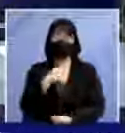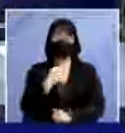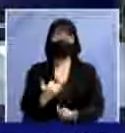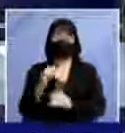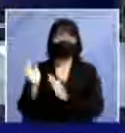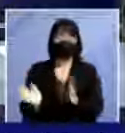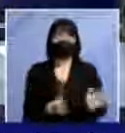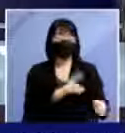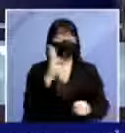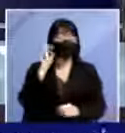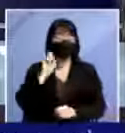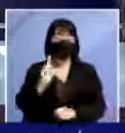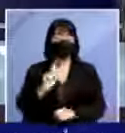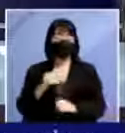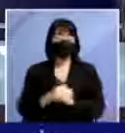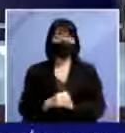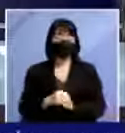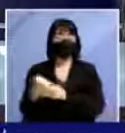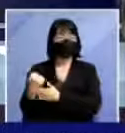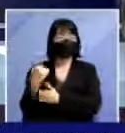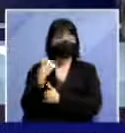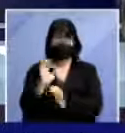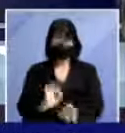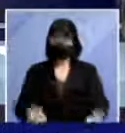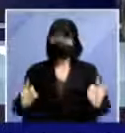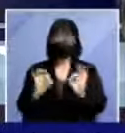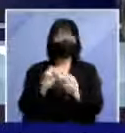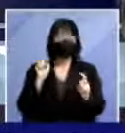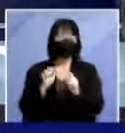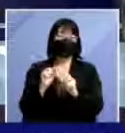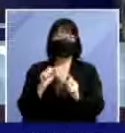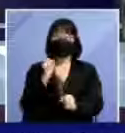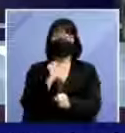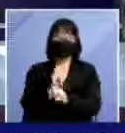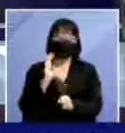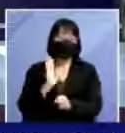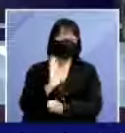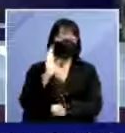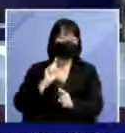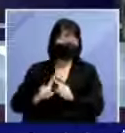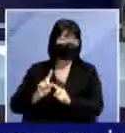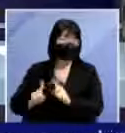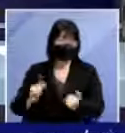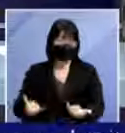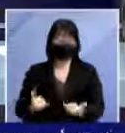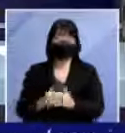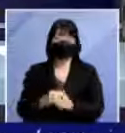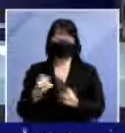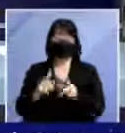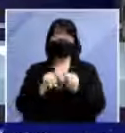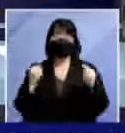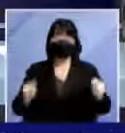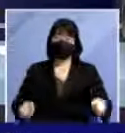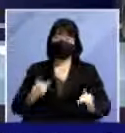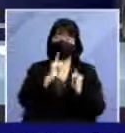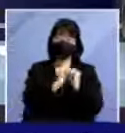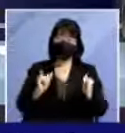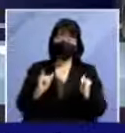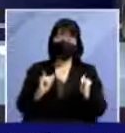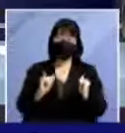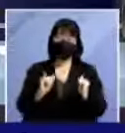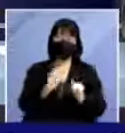ไปดูอีกหนึ่งเขาเรียกว่าเป็นอีกหนึ่งพลังครับกับภาคธุรกิจในจังหวัดพิษณุโลกเขาก็มีการส่งมอบเตียงเป็นเตียงของโรงพยาบา